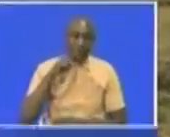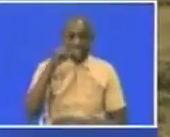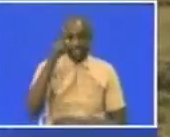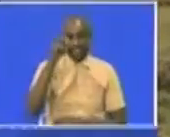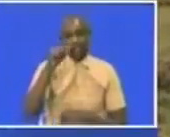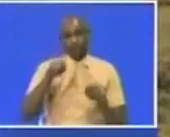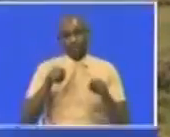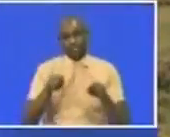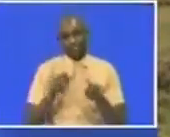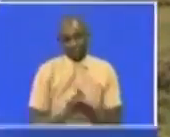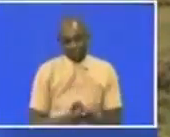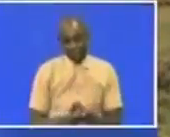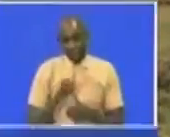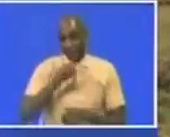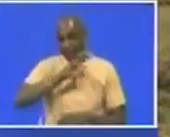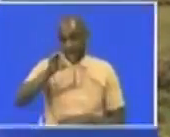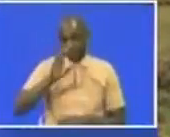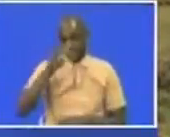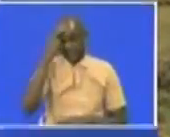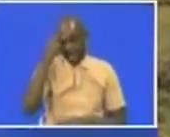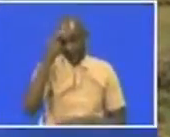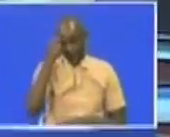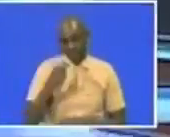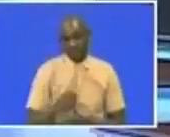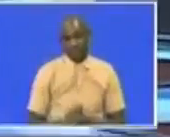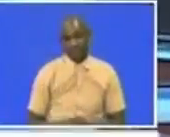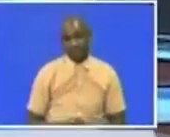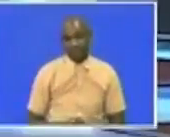KTN Leo, kutoka kaunti ya Narok.